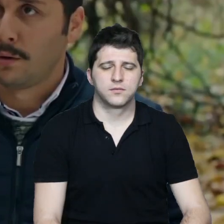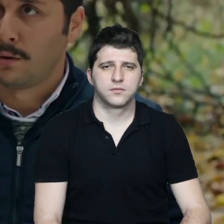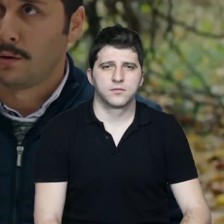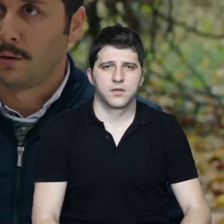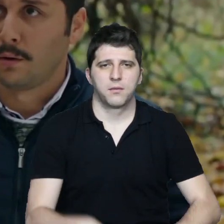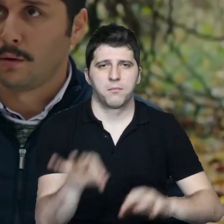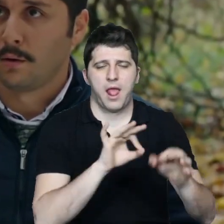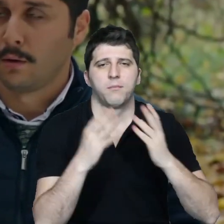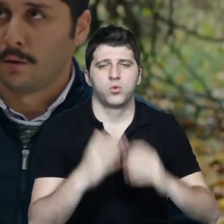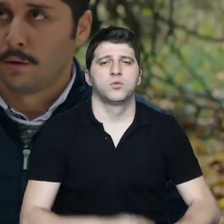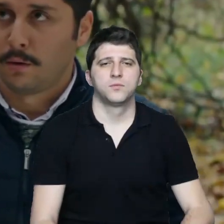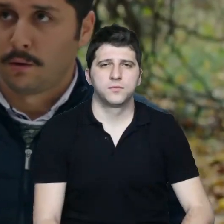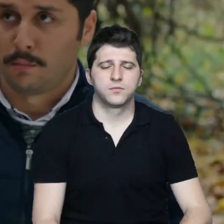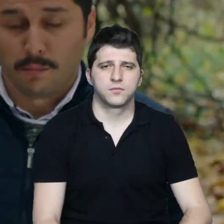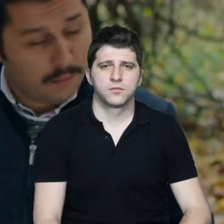Plan bu.